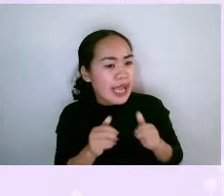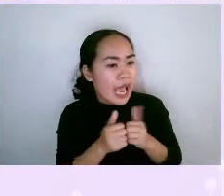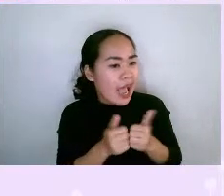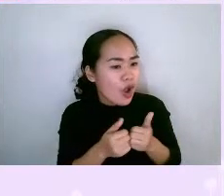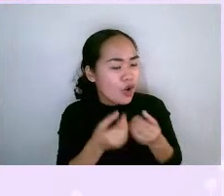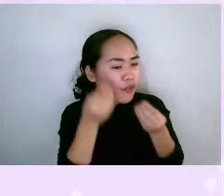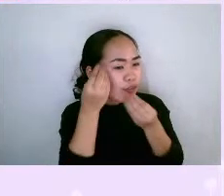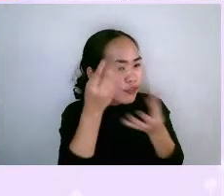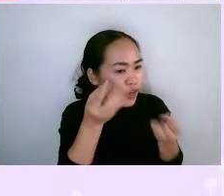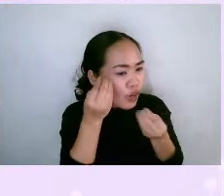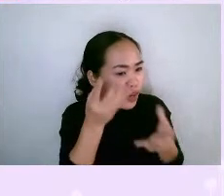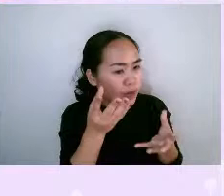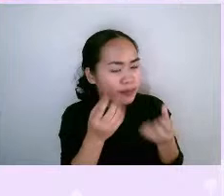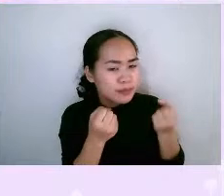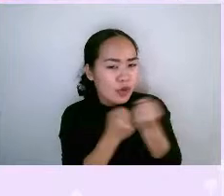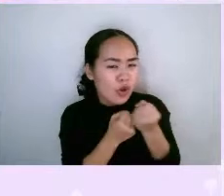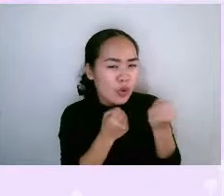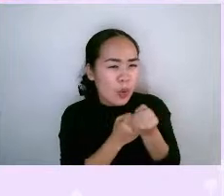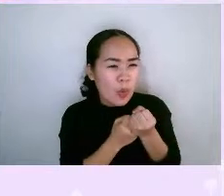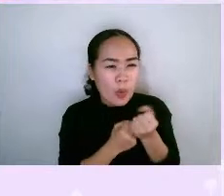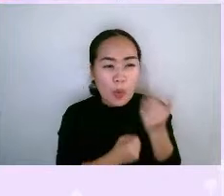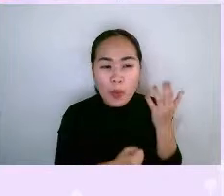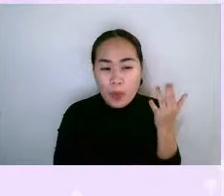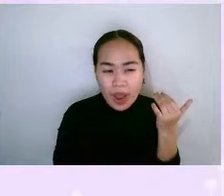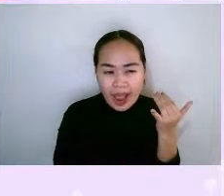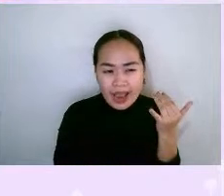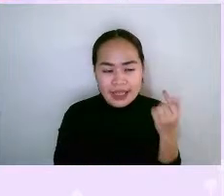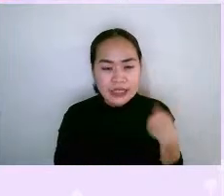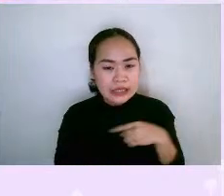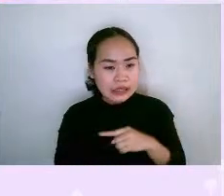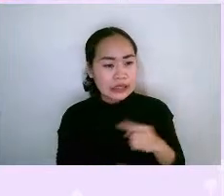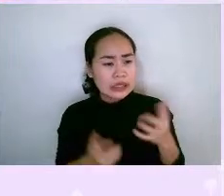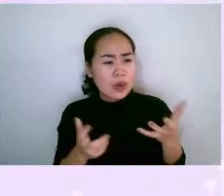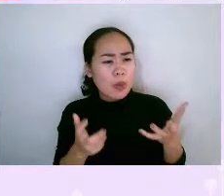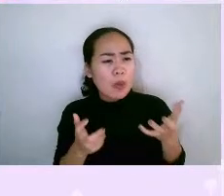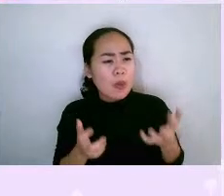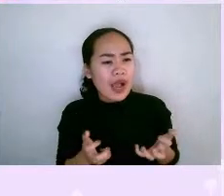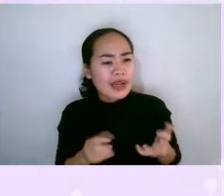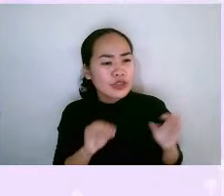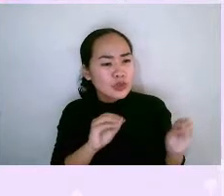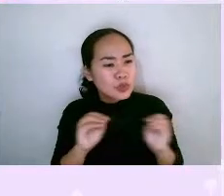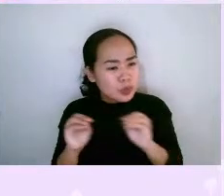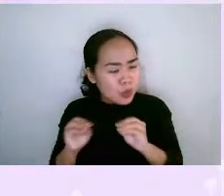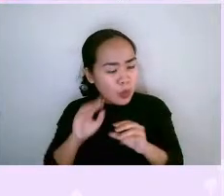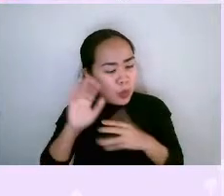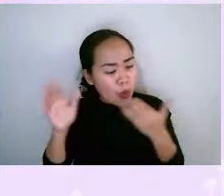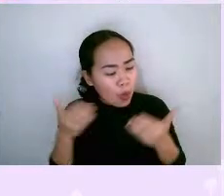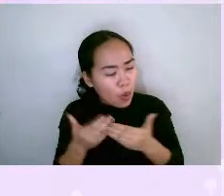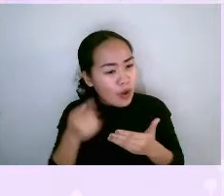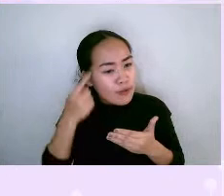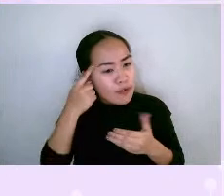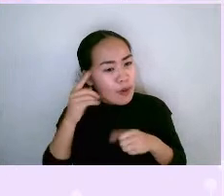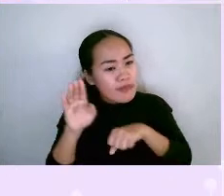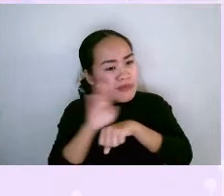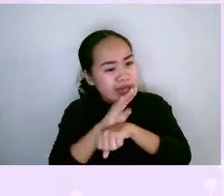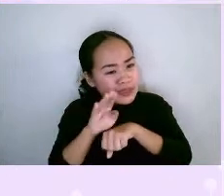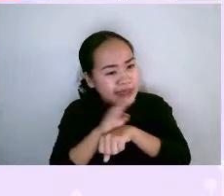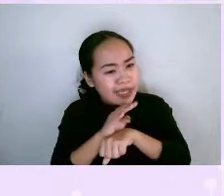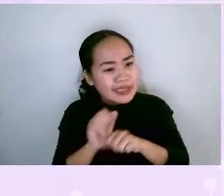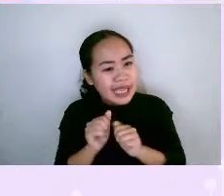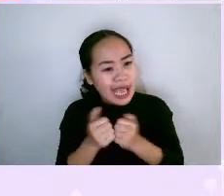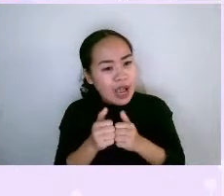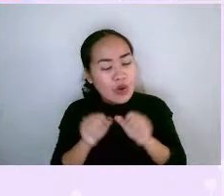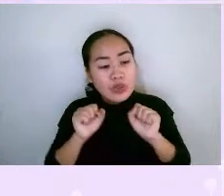support. Kasi po, ang aming hangad, at the end of the day, naturuan namin kayong mag-business, kayo ay